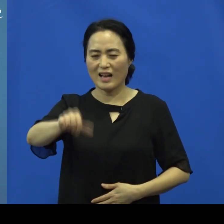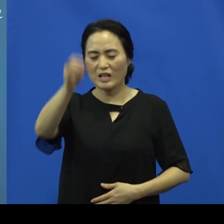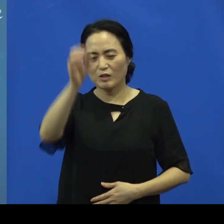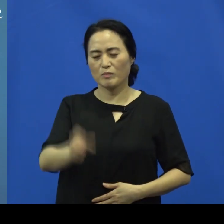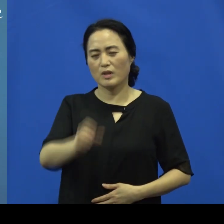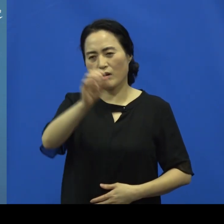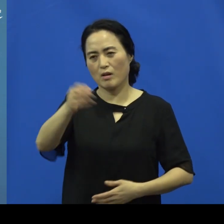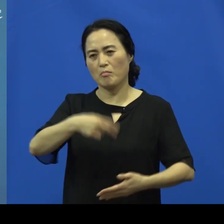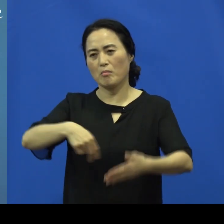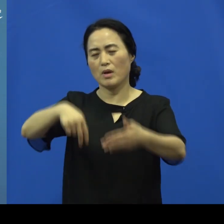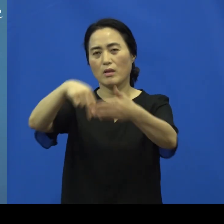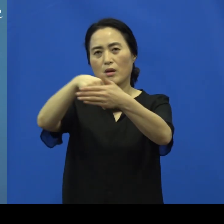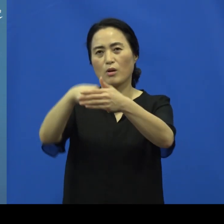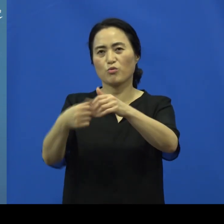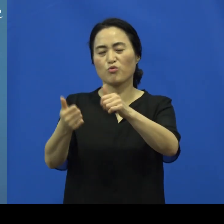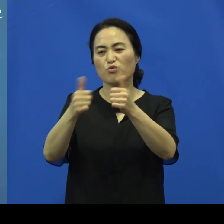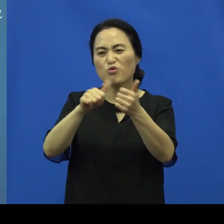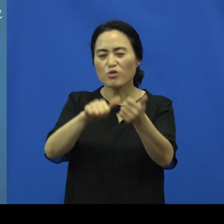하나님.